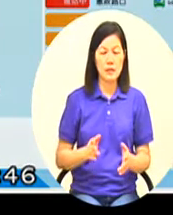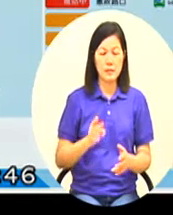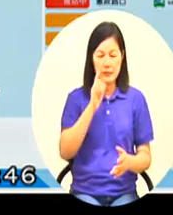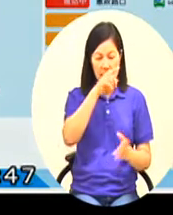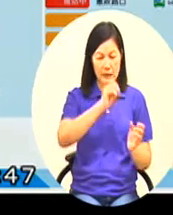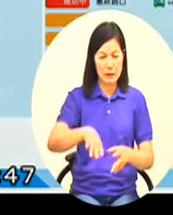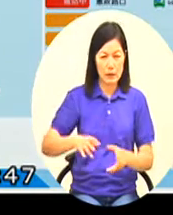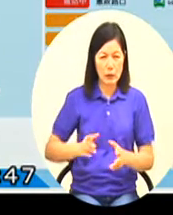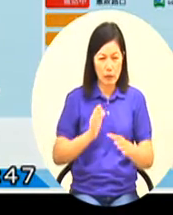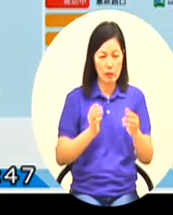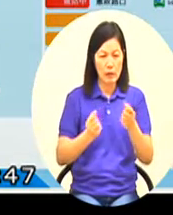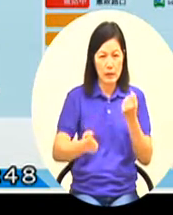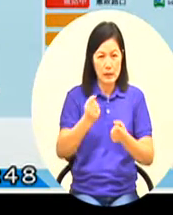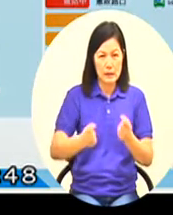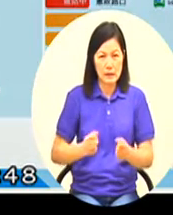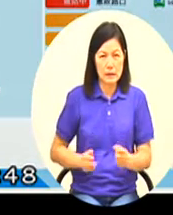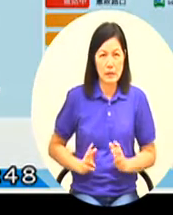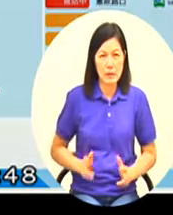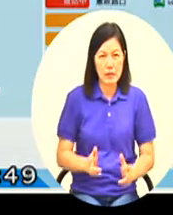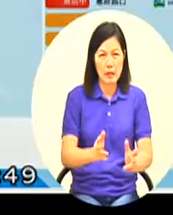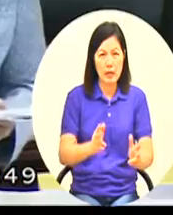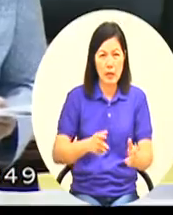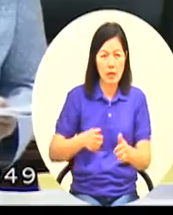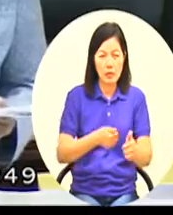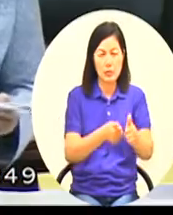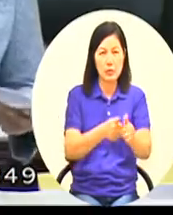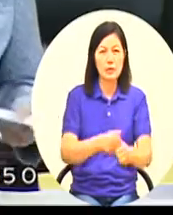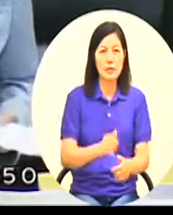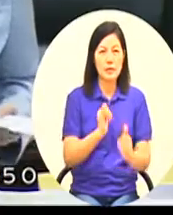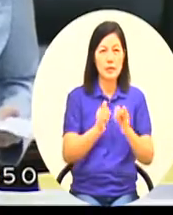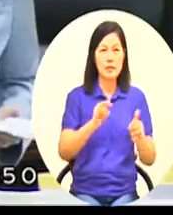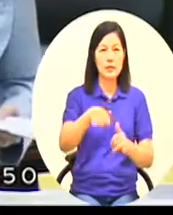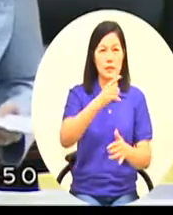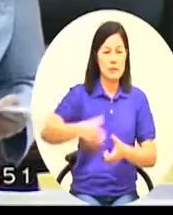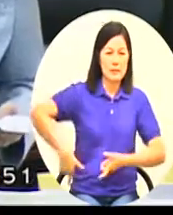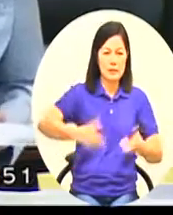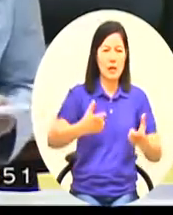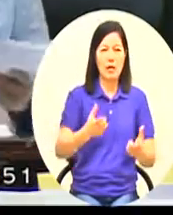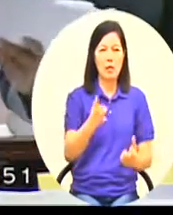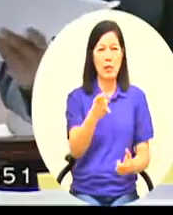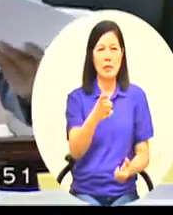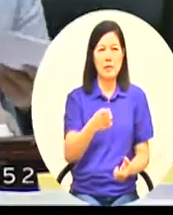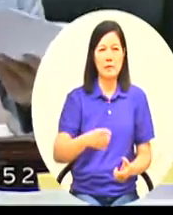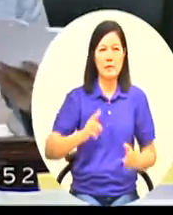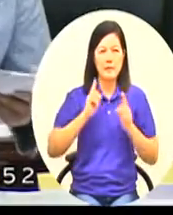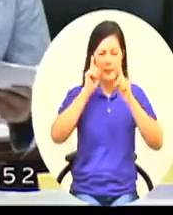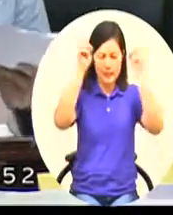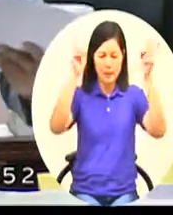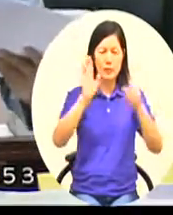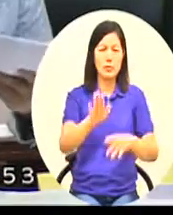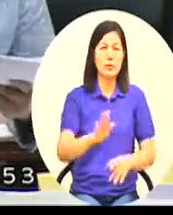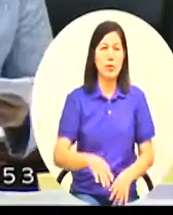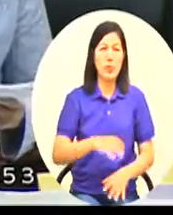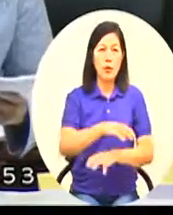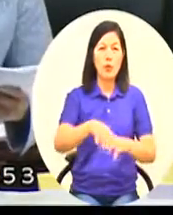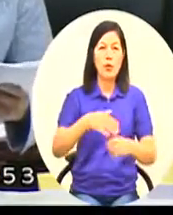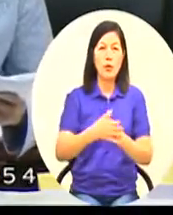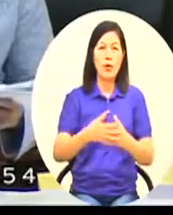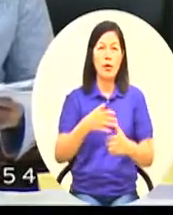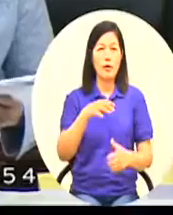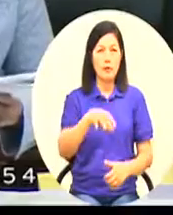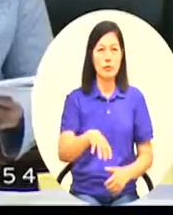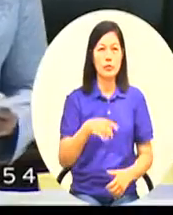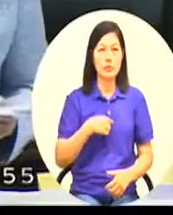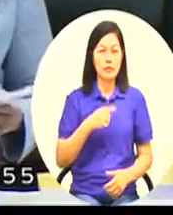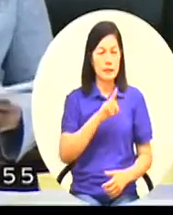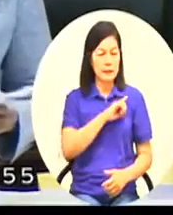我也常常看到很多民众吼，因为倒袂到垃圾吼，底下做生气的。那我认为说，我们环保局可以来做这一块，让他